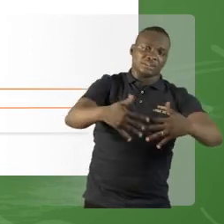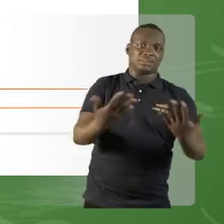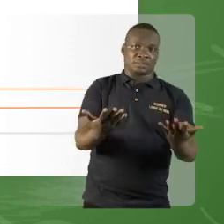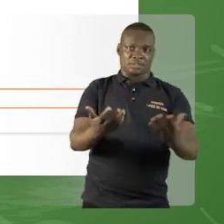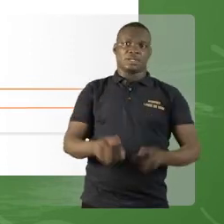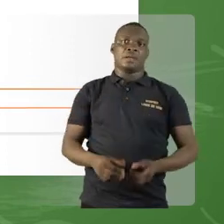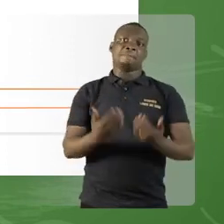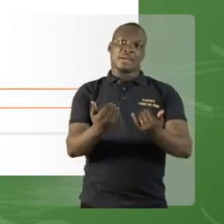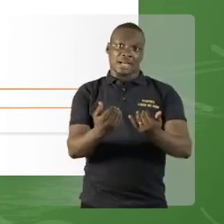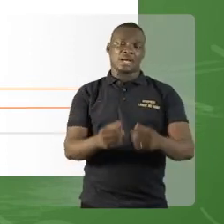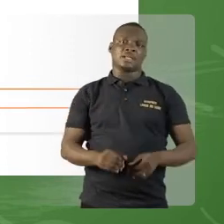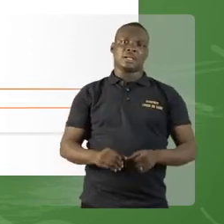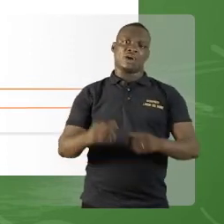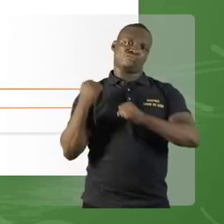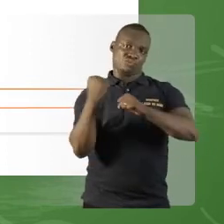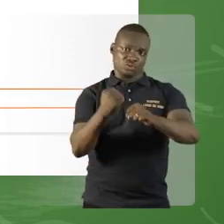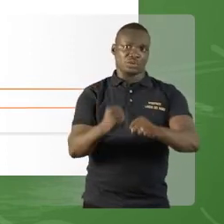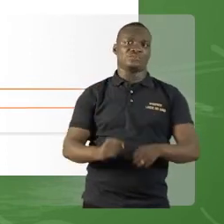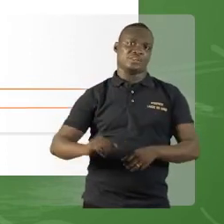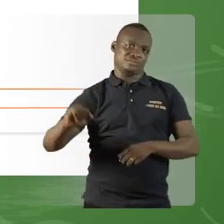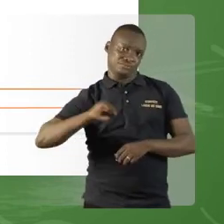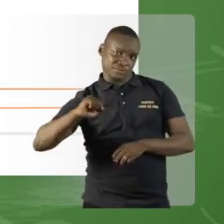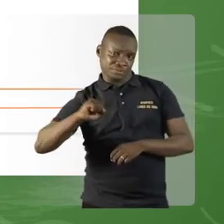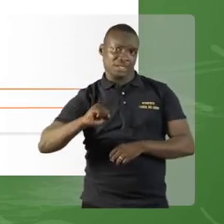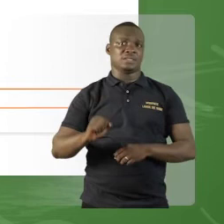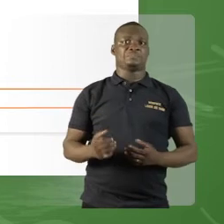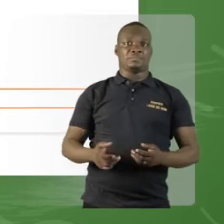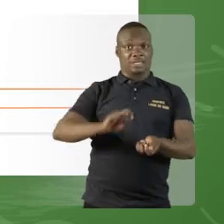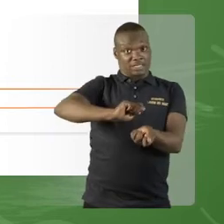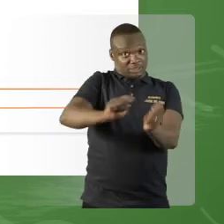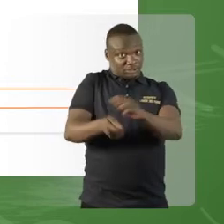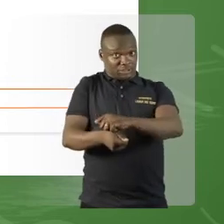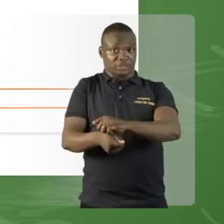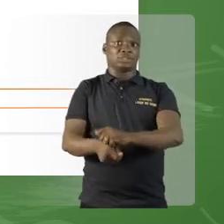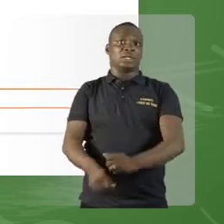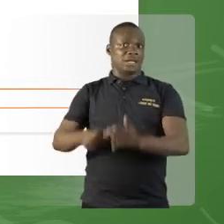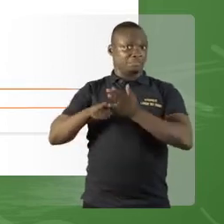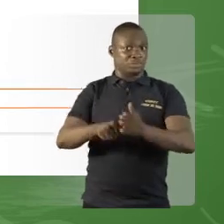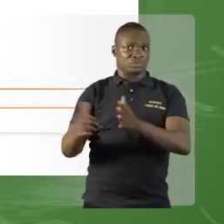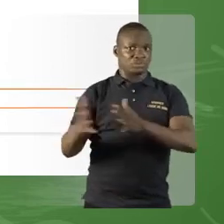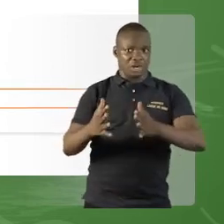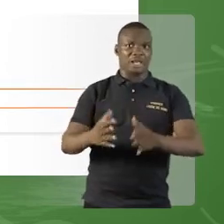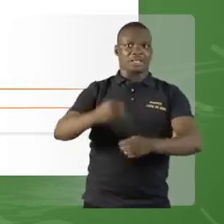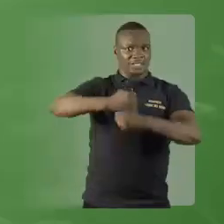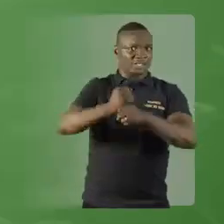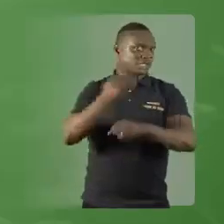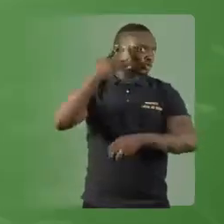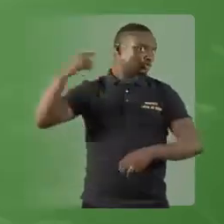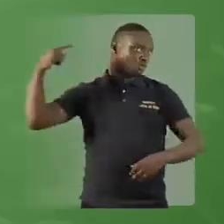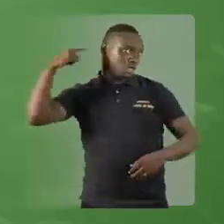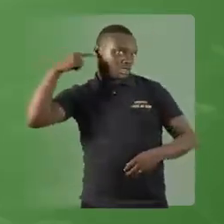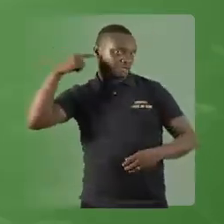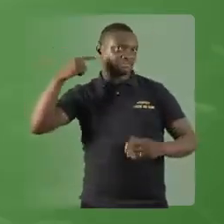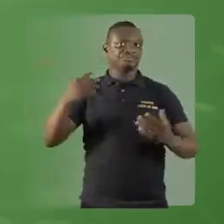font vibrer la membrane. Les variations de pression de l'air produisent alors le son qu'on perçoit.